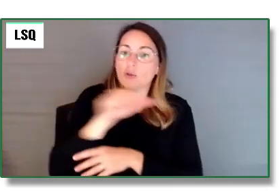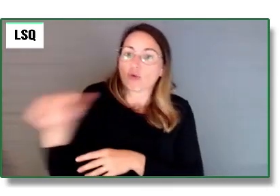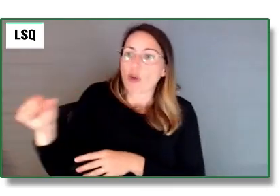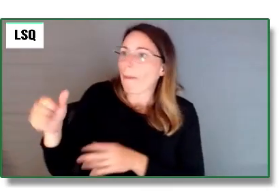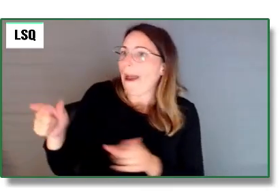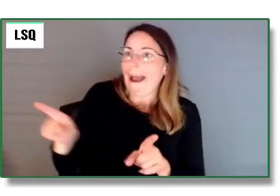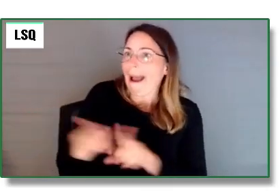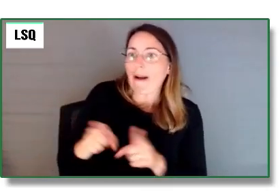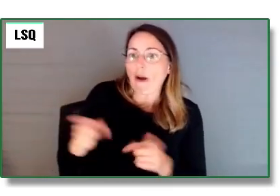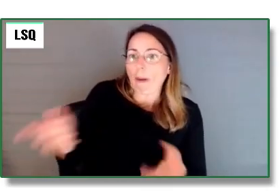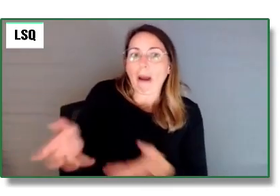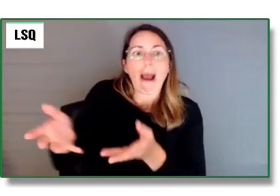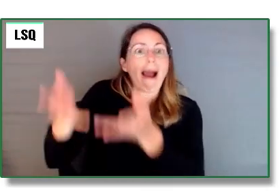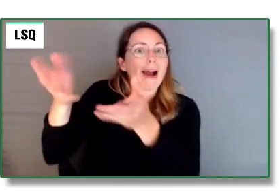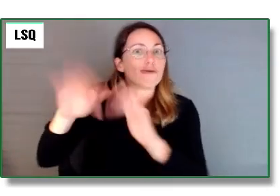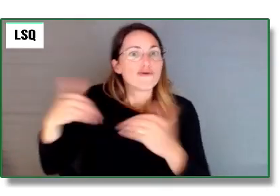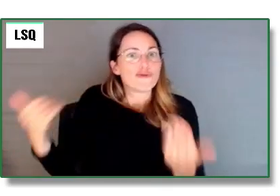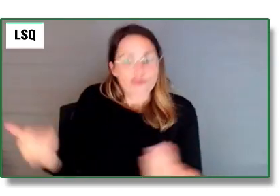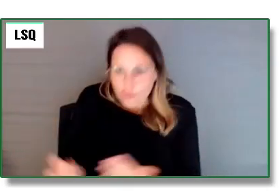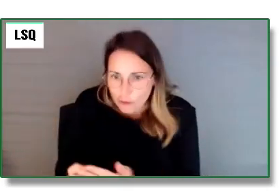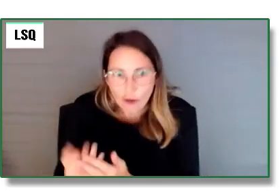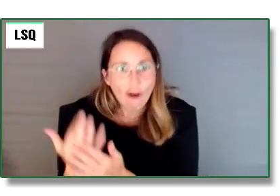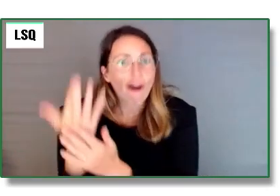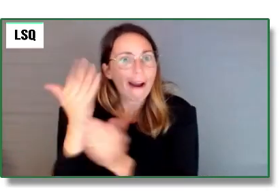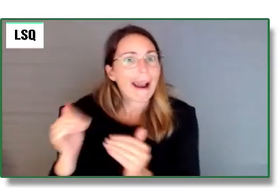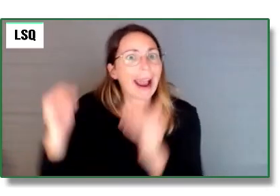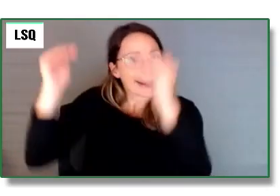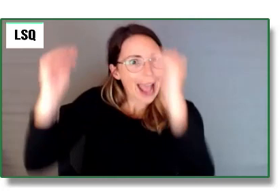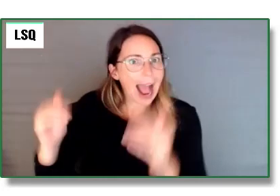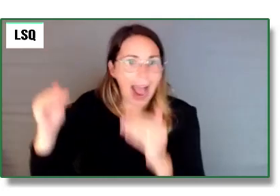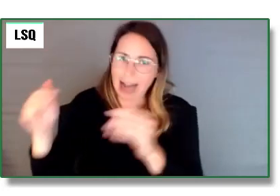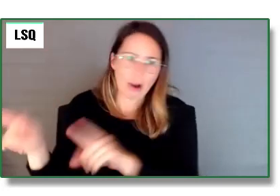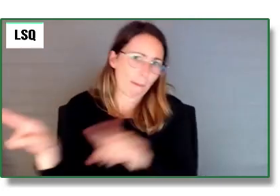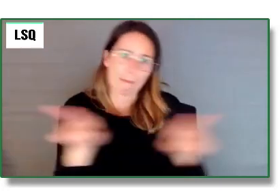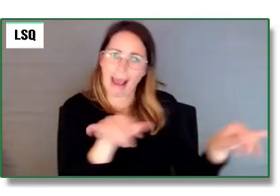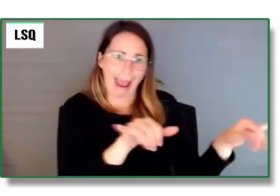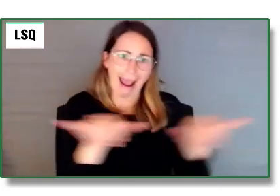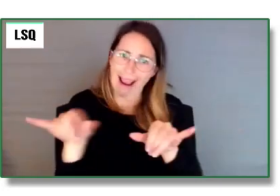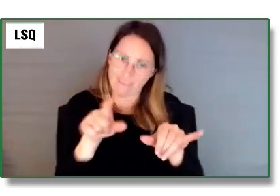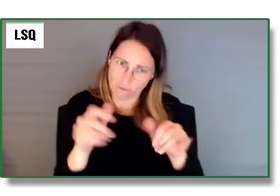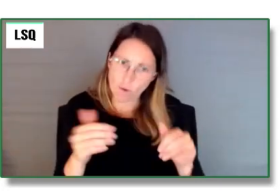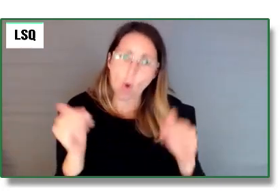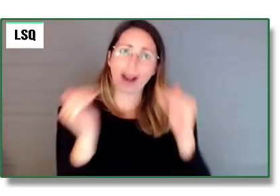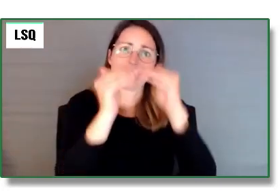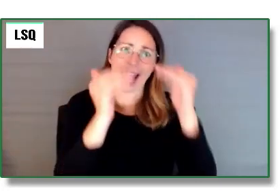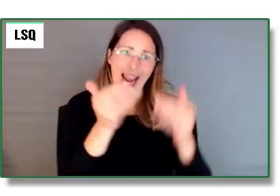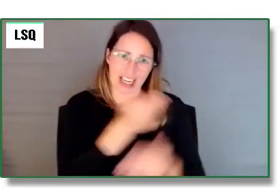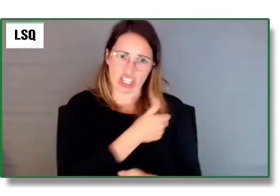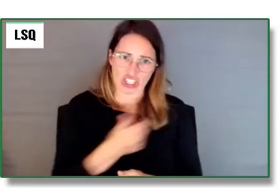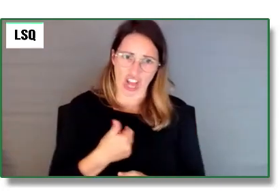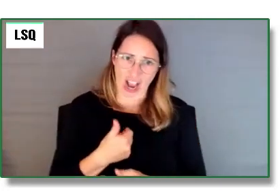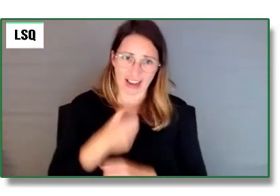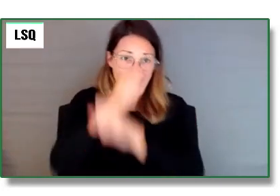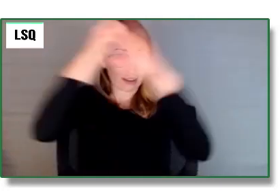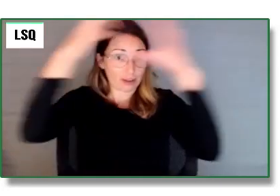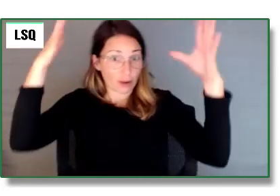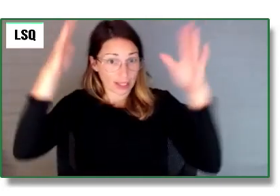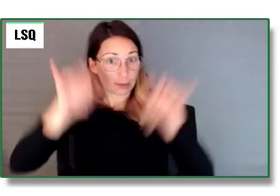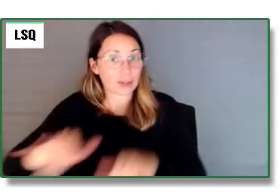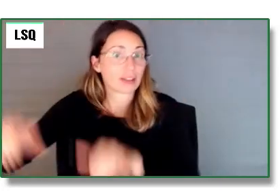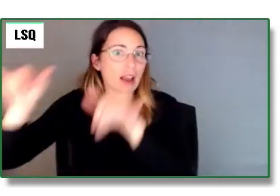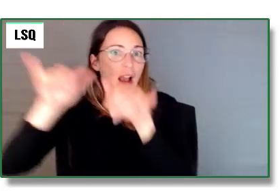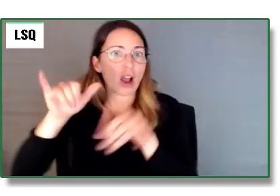atteignent la même hauteur. La conception universelle ne consiste pas à faucher la prairie. Pour concevoir